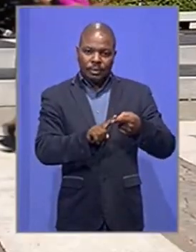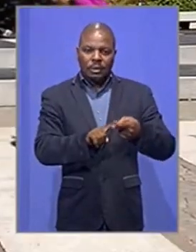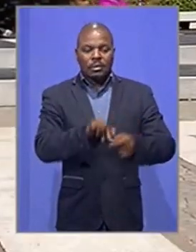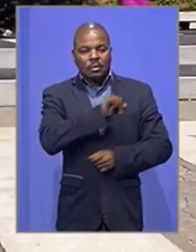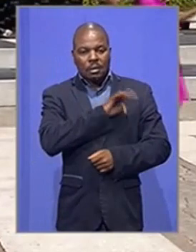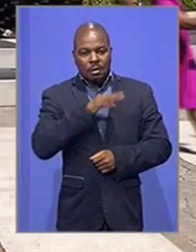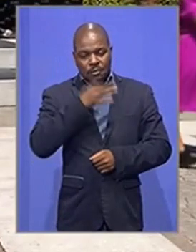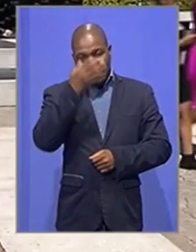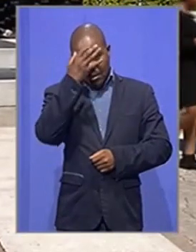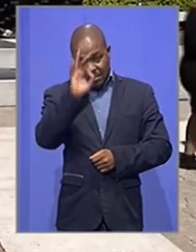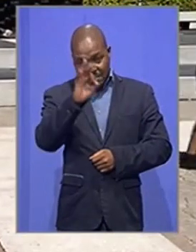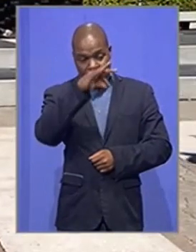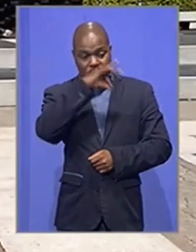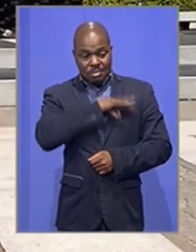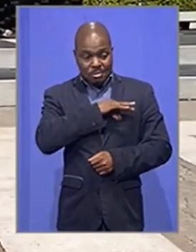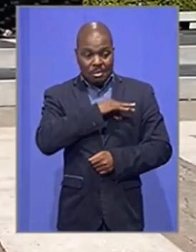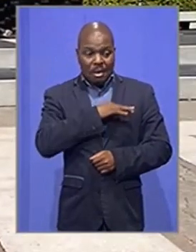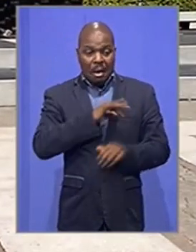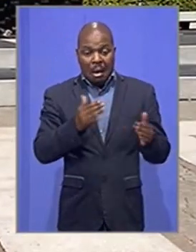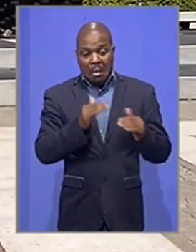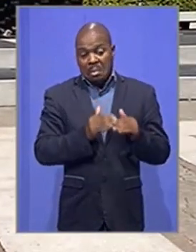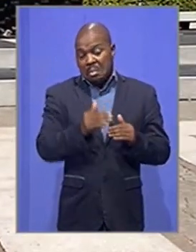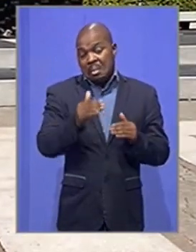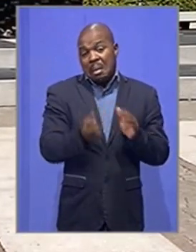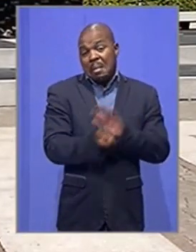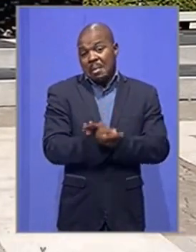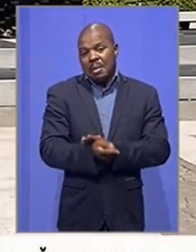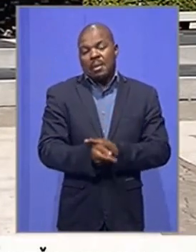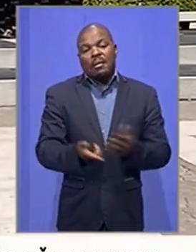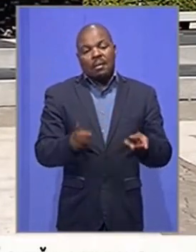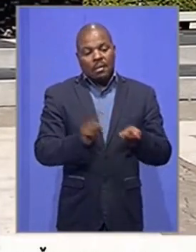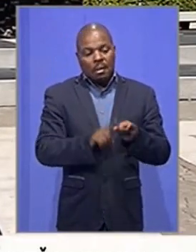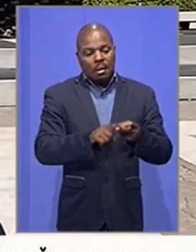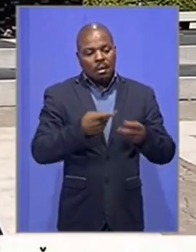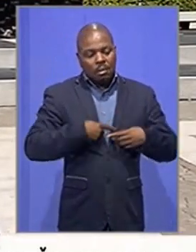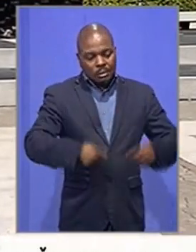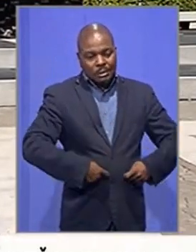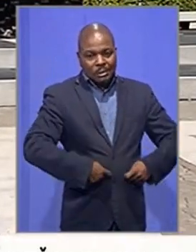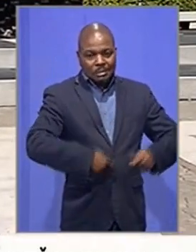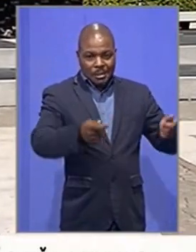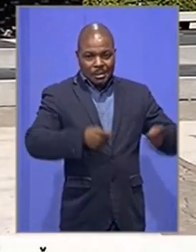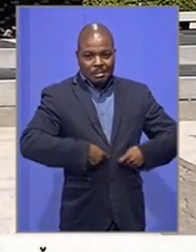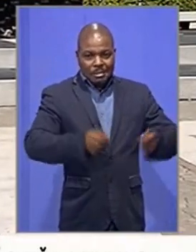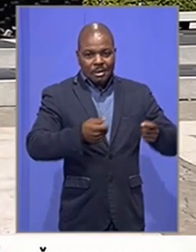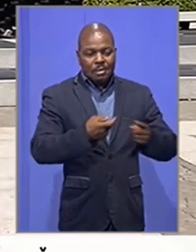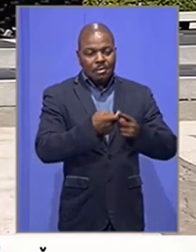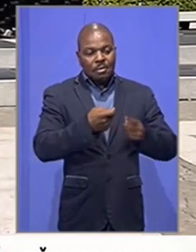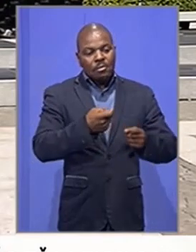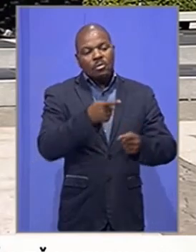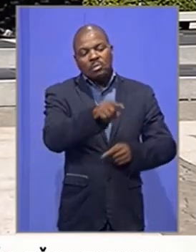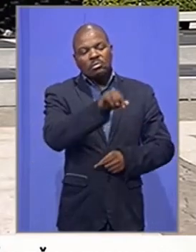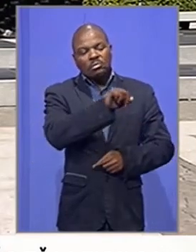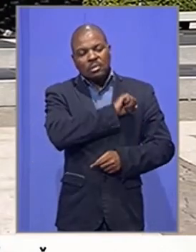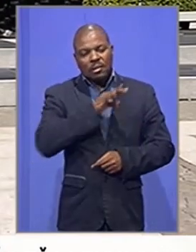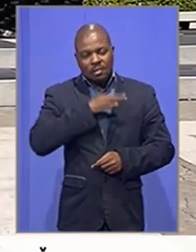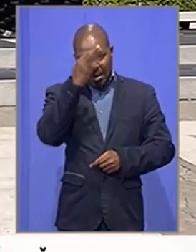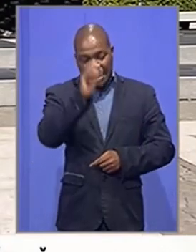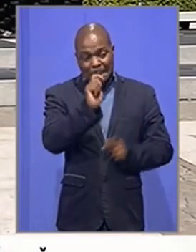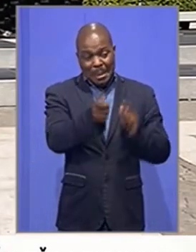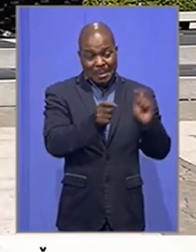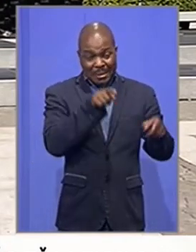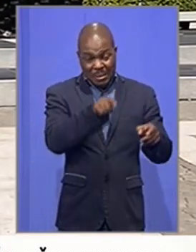badiredi puso nka go rakare ditshenyegelo kgotsa expenditure ya dituelo tsa badiredi puso ke yone re